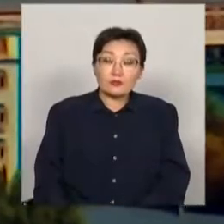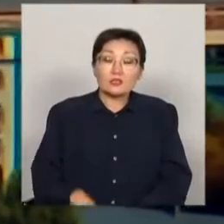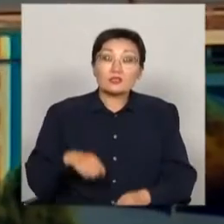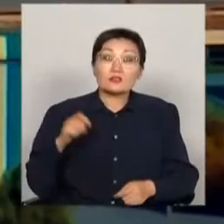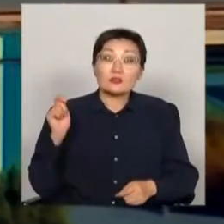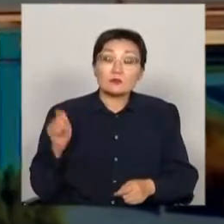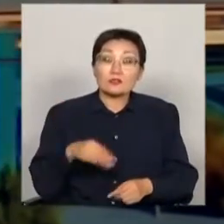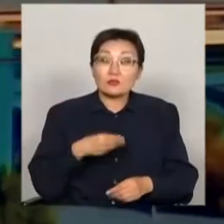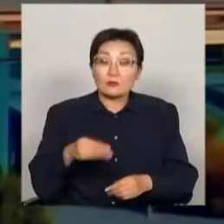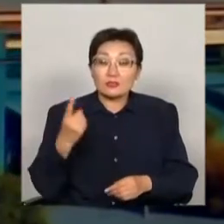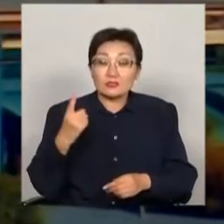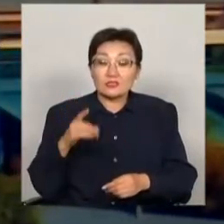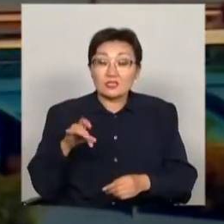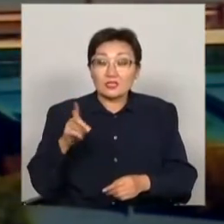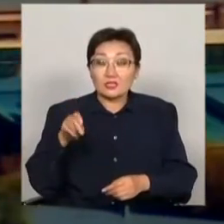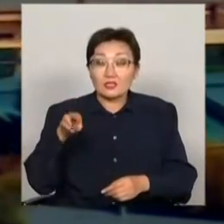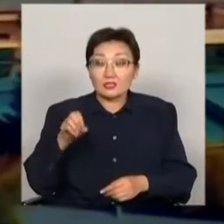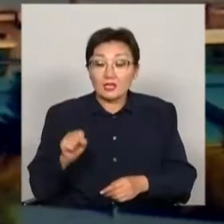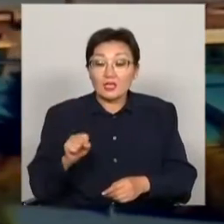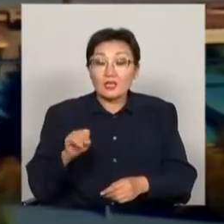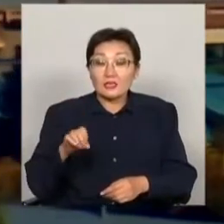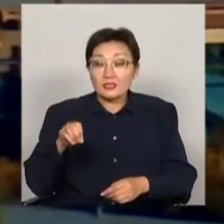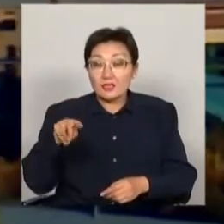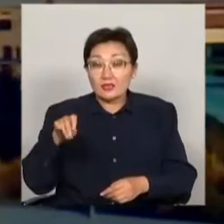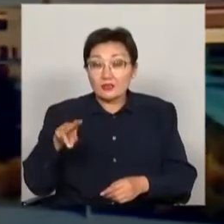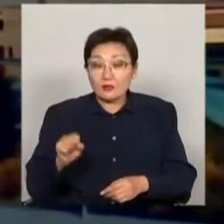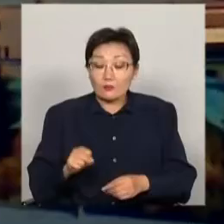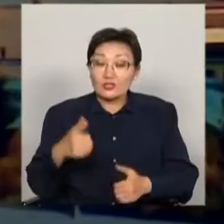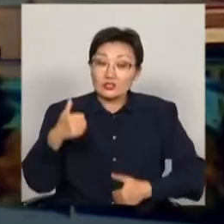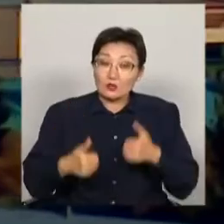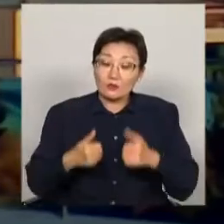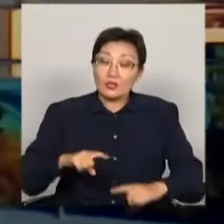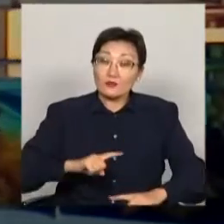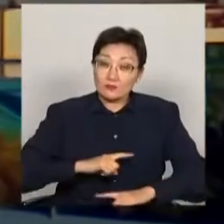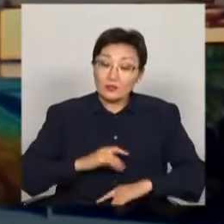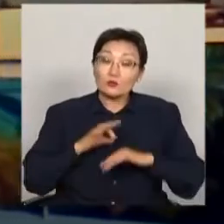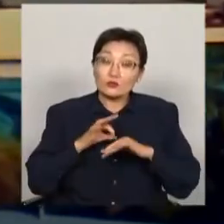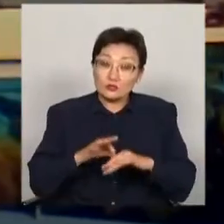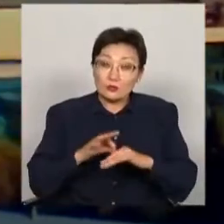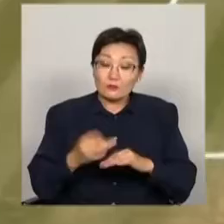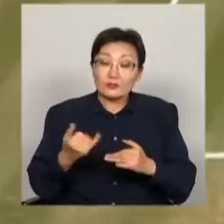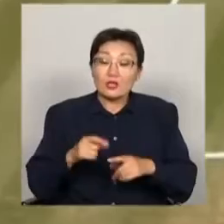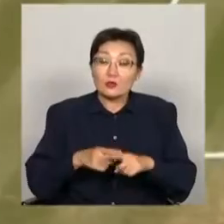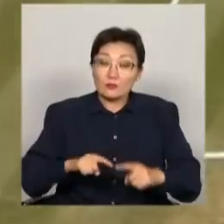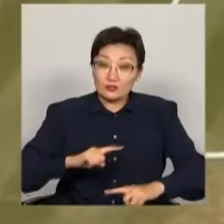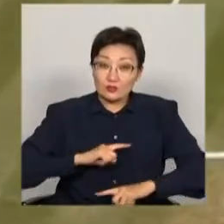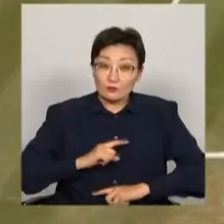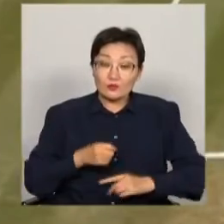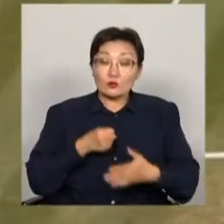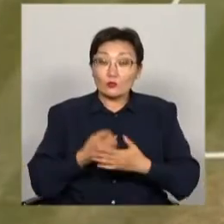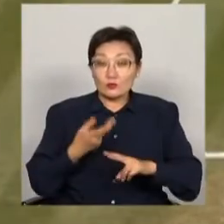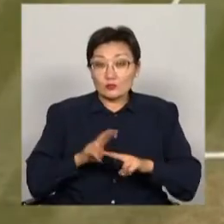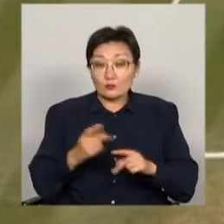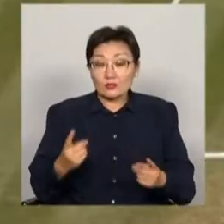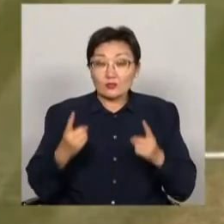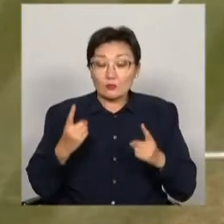Теннистен еліміздің бірінші ракеткасы Елена Рыбакина Уимблдон турнирінің ақтық кезеңіне өтті. Ол жартылай финалда осыған дейін